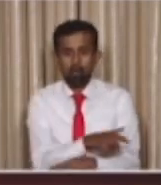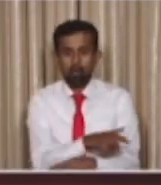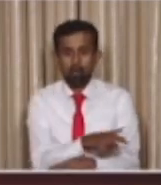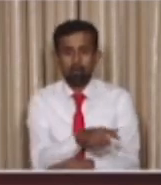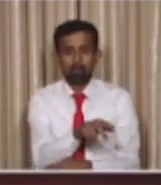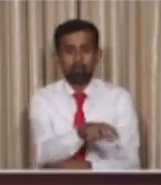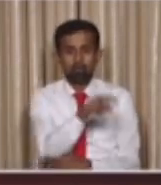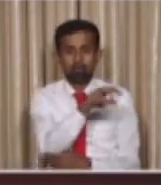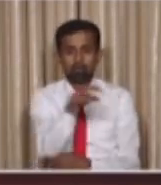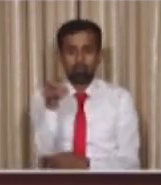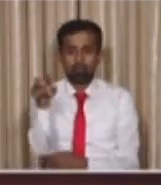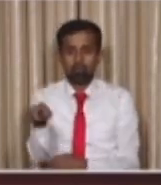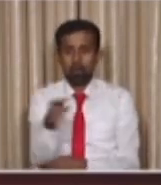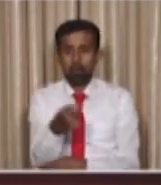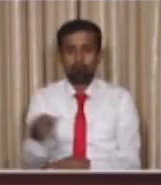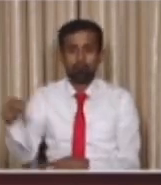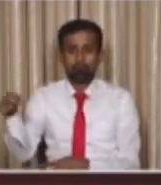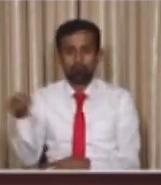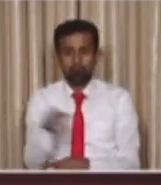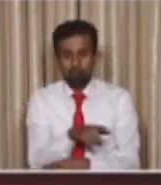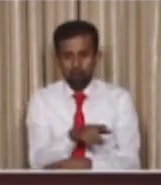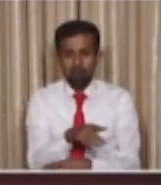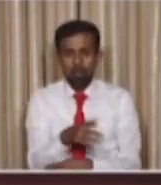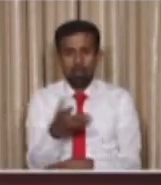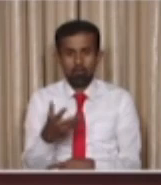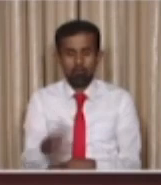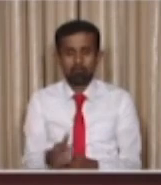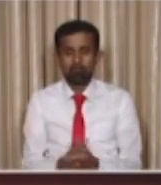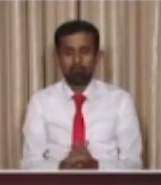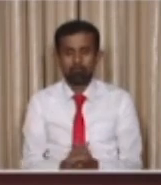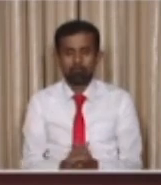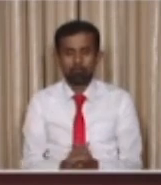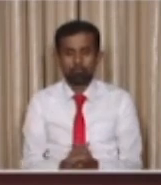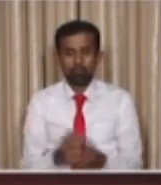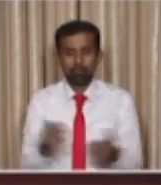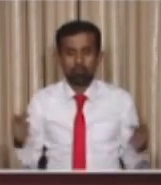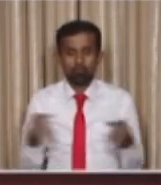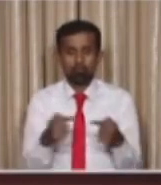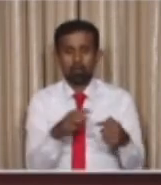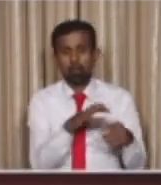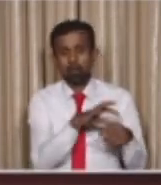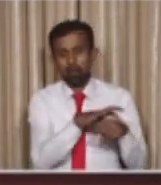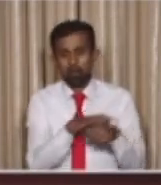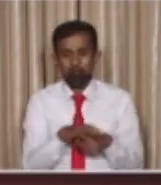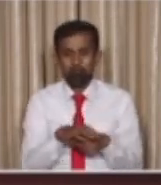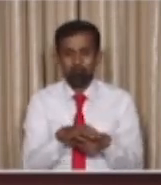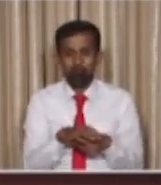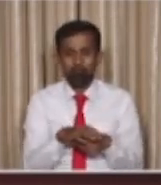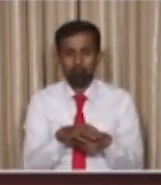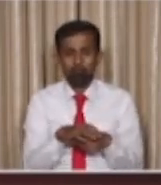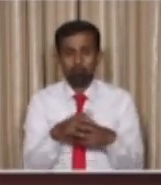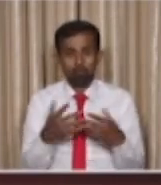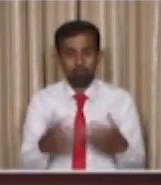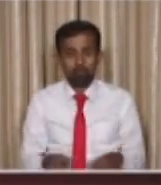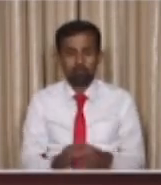දොඹකර මිලදී ගැනීමක් සිදු වෙලා තිබෙනවා. මේව වරායට ගෙනාවා. වරායට ගෙනල්ලා